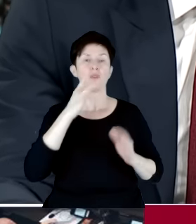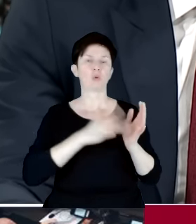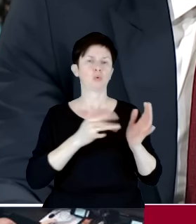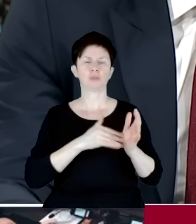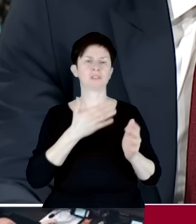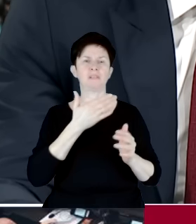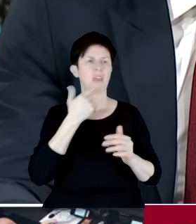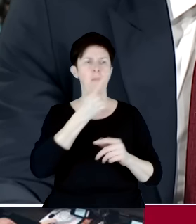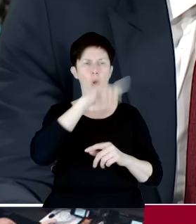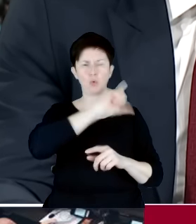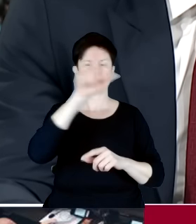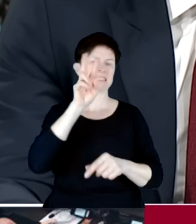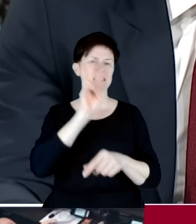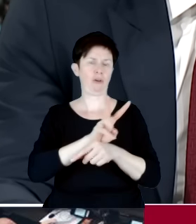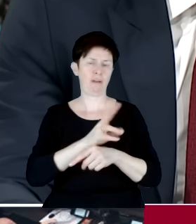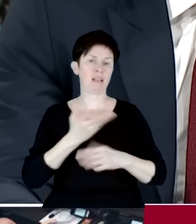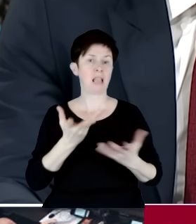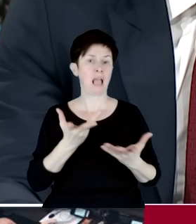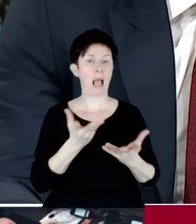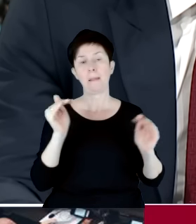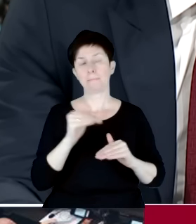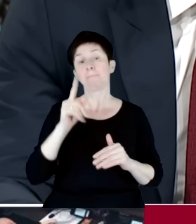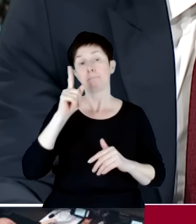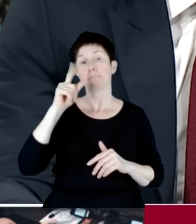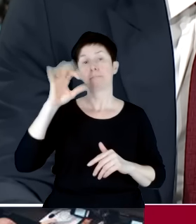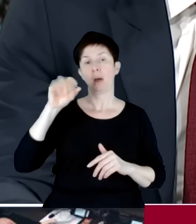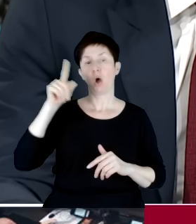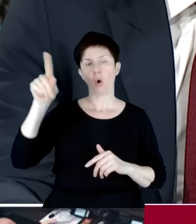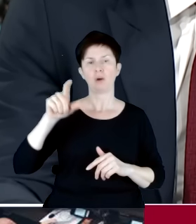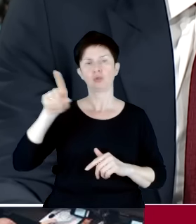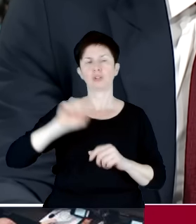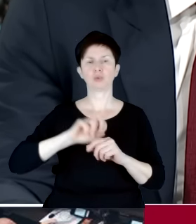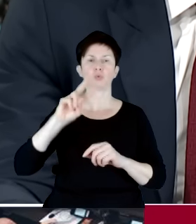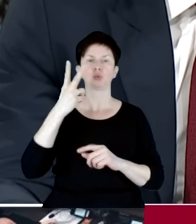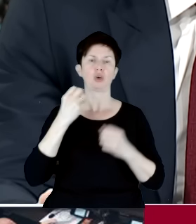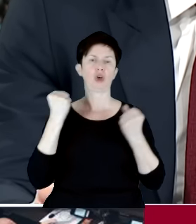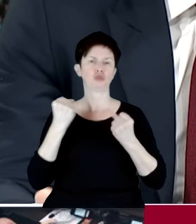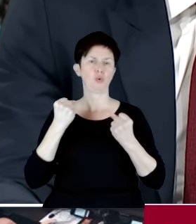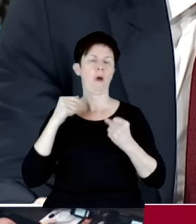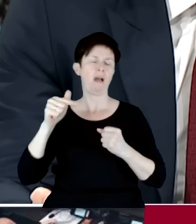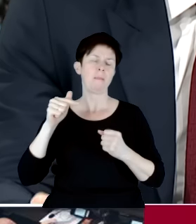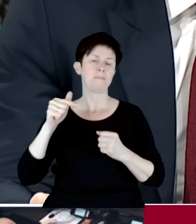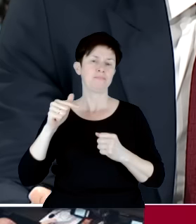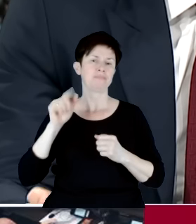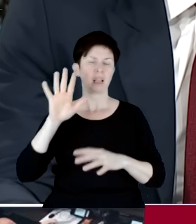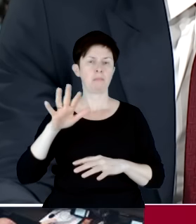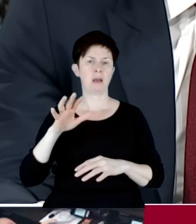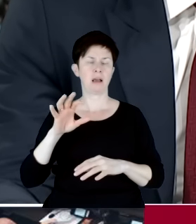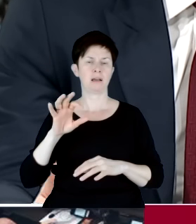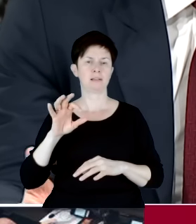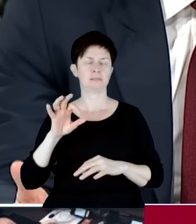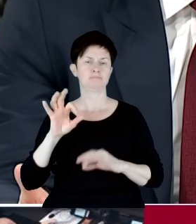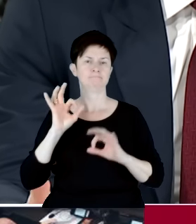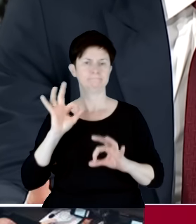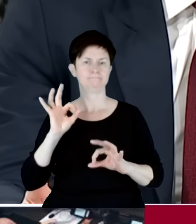zaufaniem społeczeństwa, ale Platforma Obywatelska to cały czas druga siła w polskiej polityce. Ma swój ugruntowany, twardy elektorat